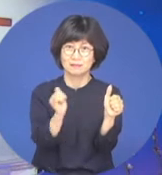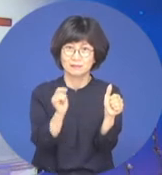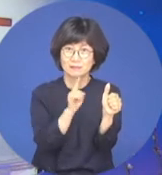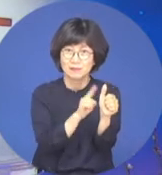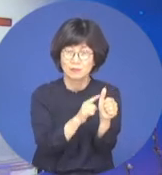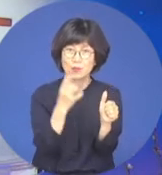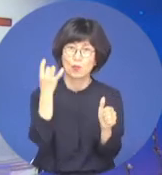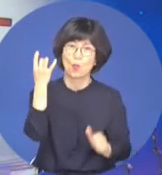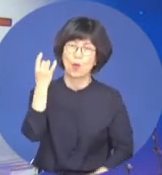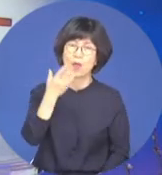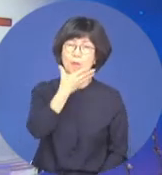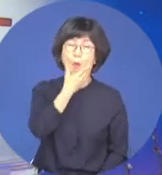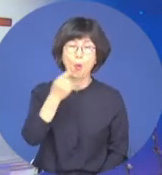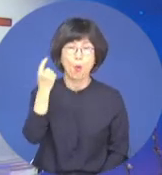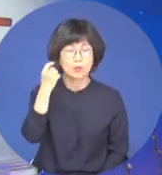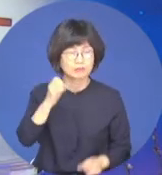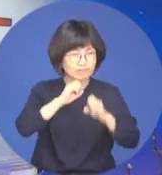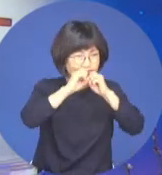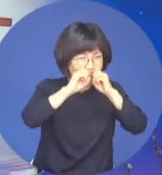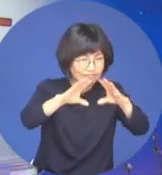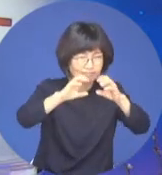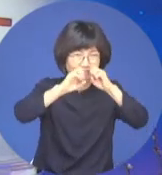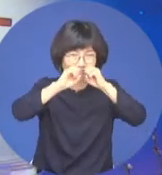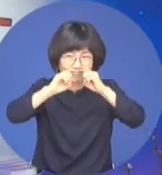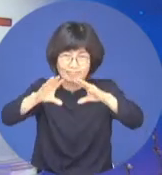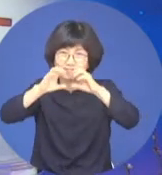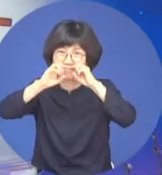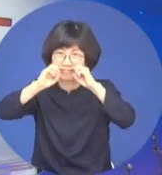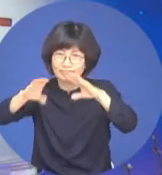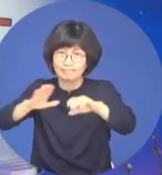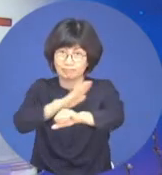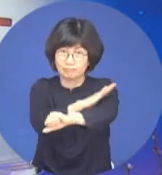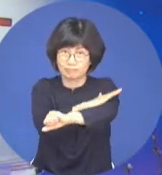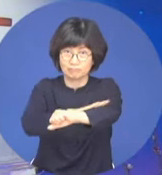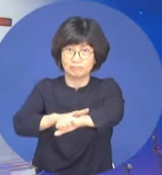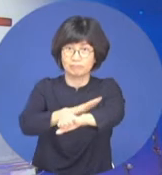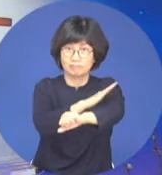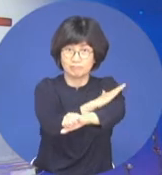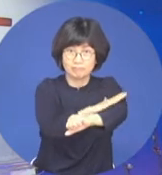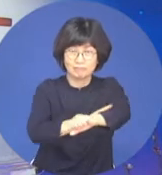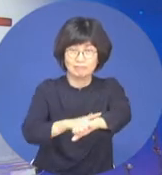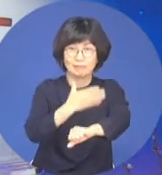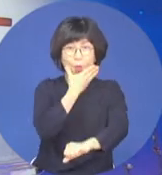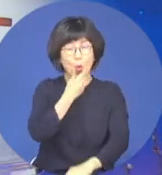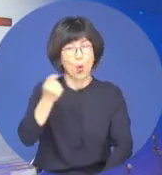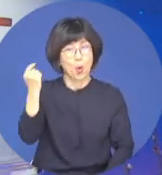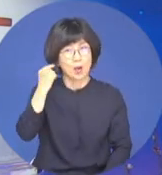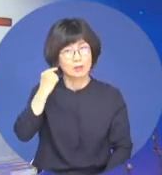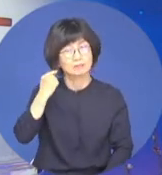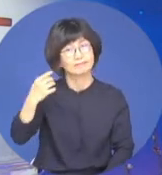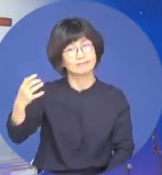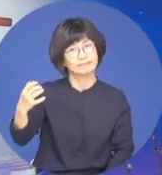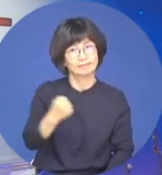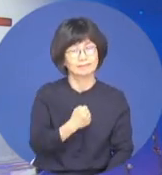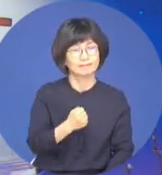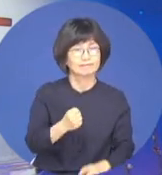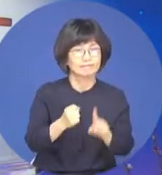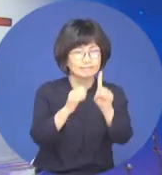복음의 말씀을 잘 선포하시고 그리고 복음의 능력으로 한 영혼 한 영혼을